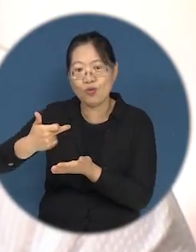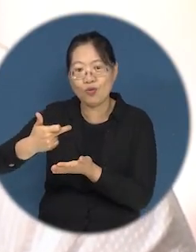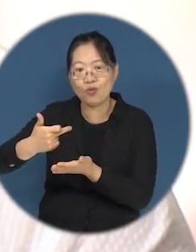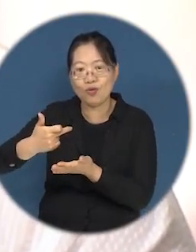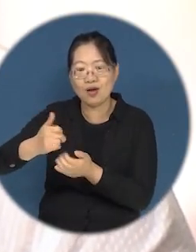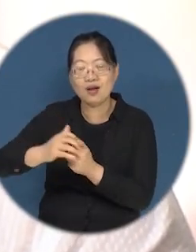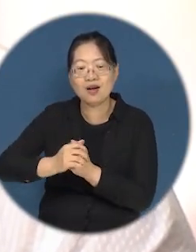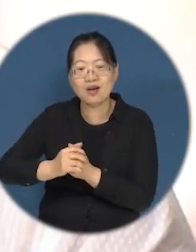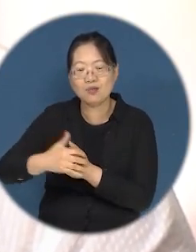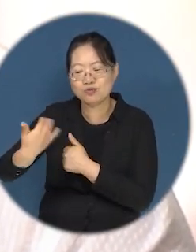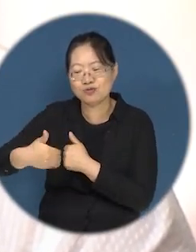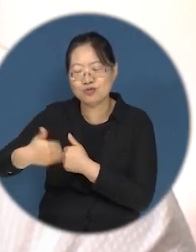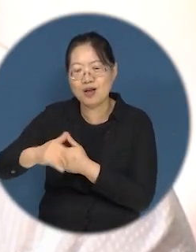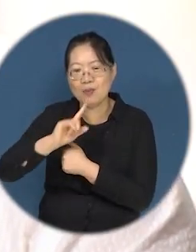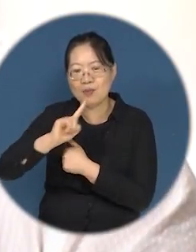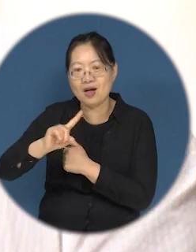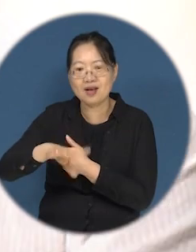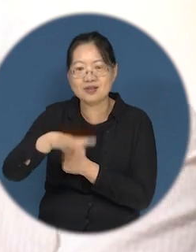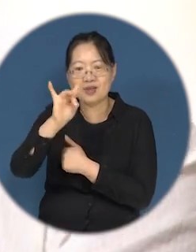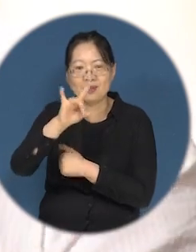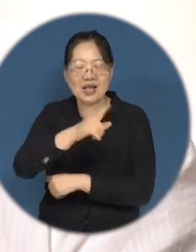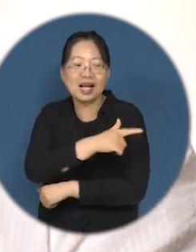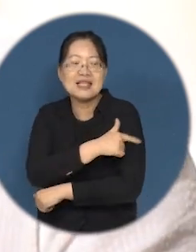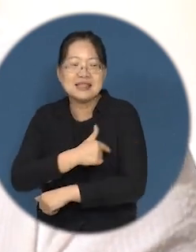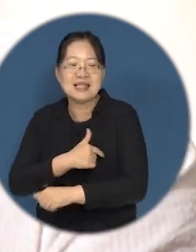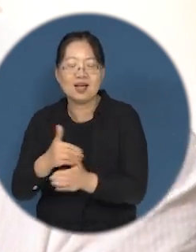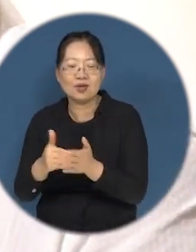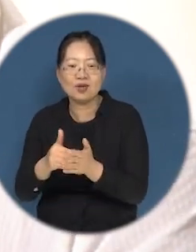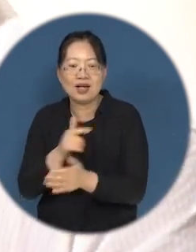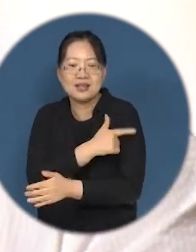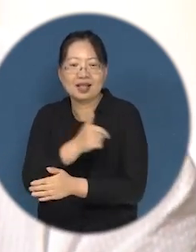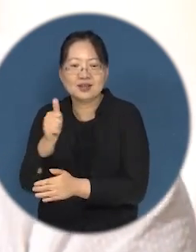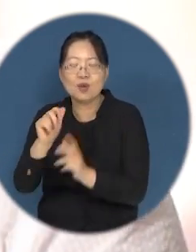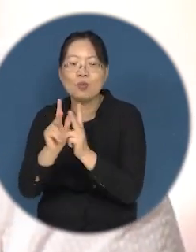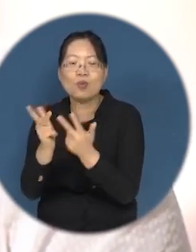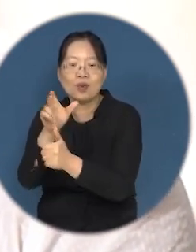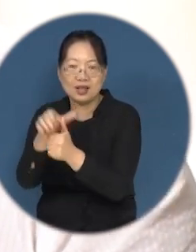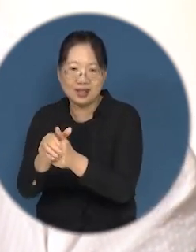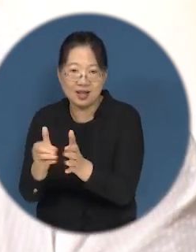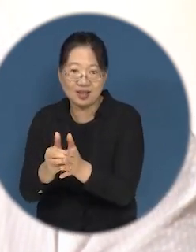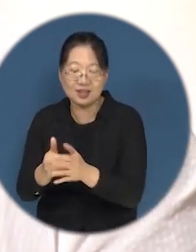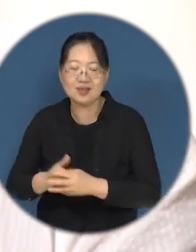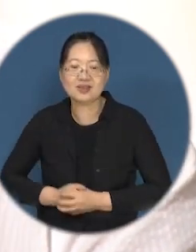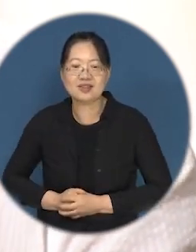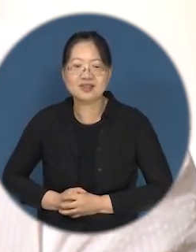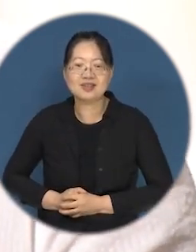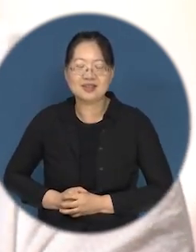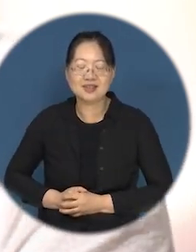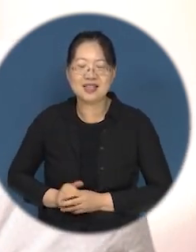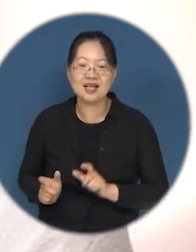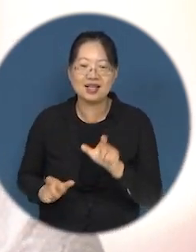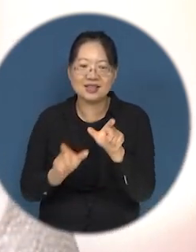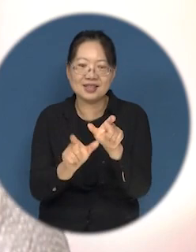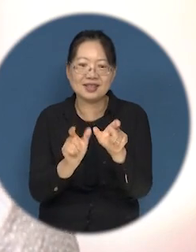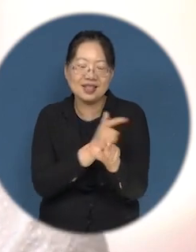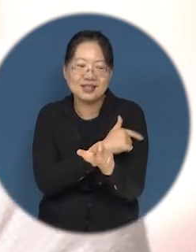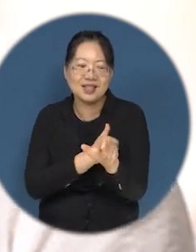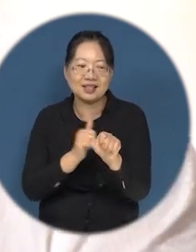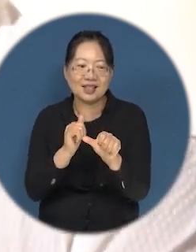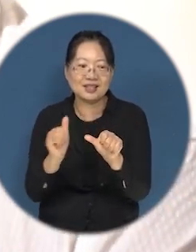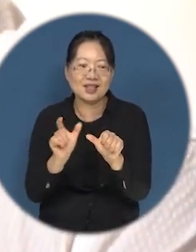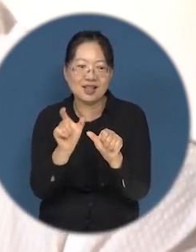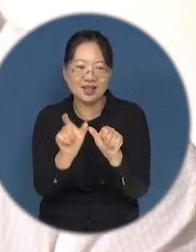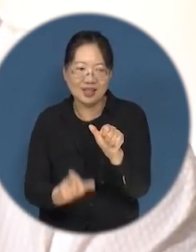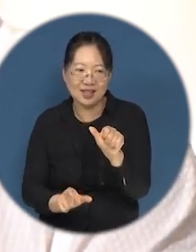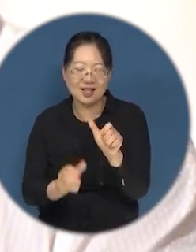톡으로 한번 해보지 않겠냐고 맡아달라고? 예, 처음엔 이사였습니다. 이사장은 본인이 했었고 아~ 예, 그래서 그냥 등기이사로 다섯 명